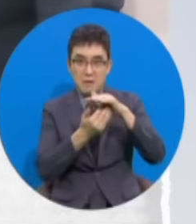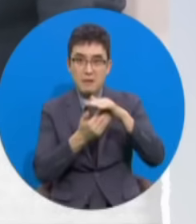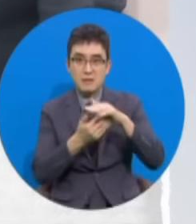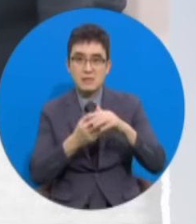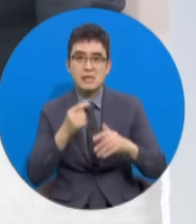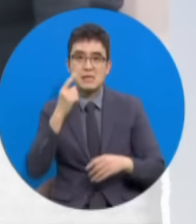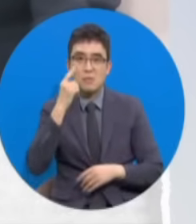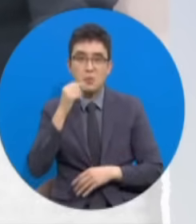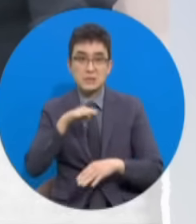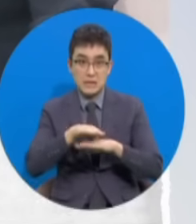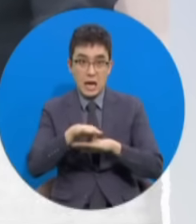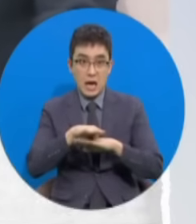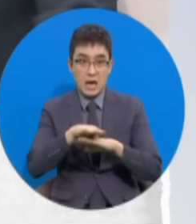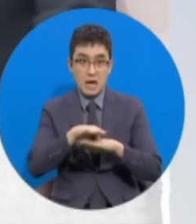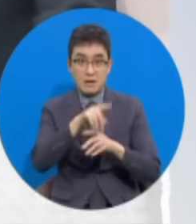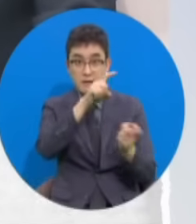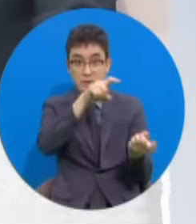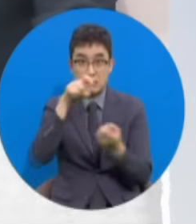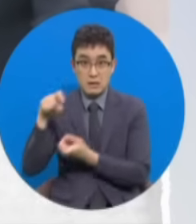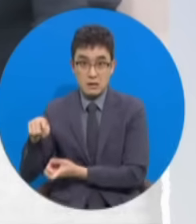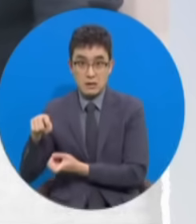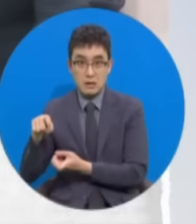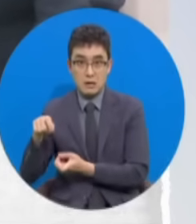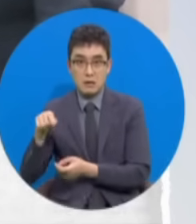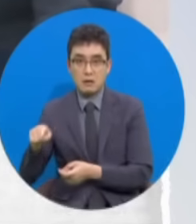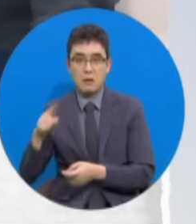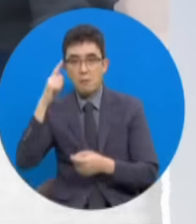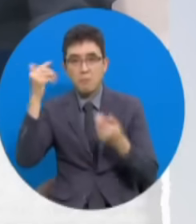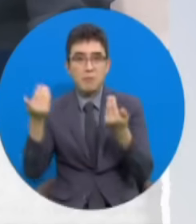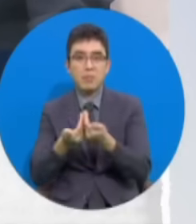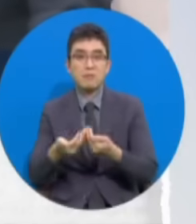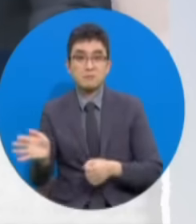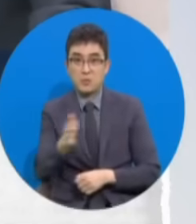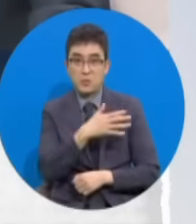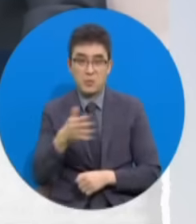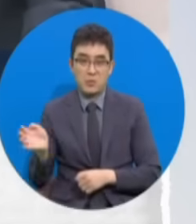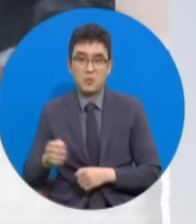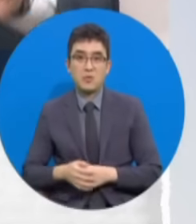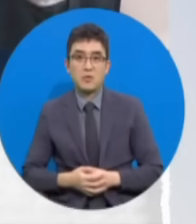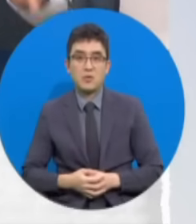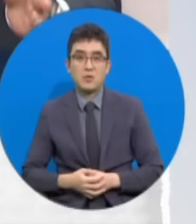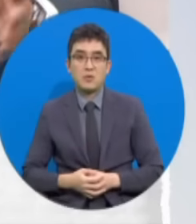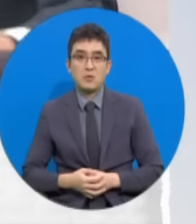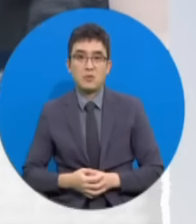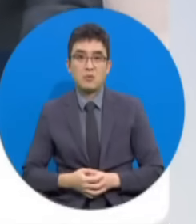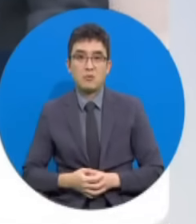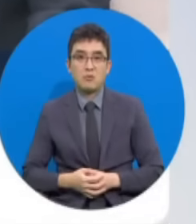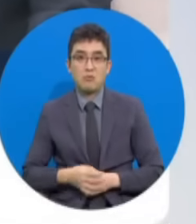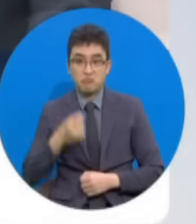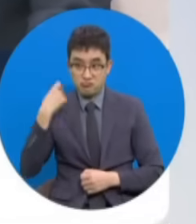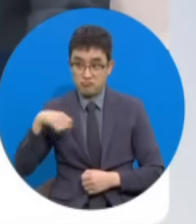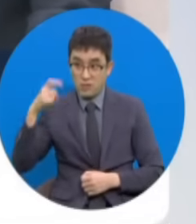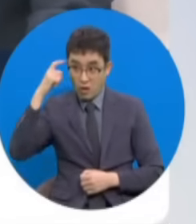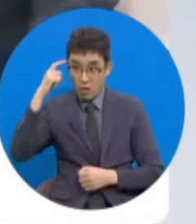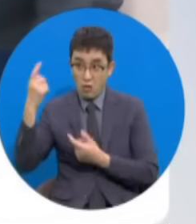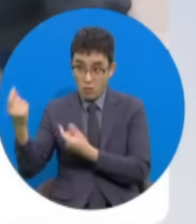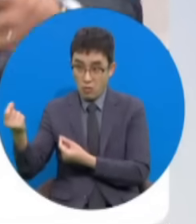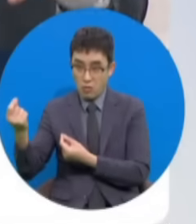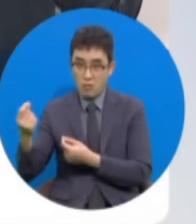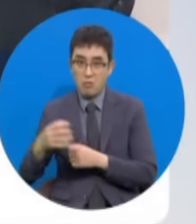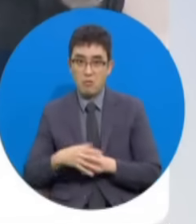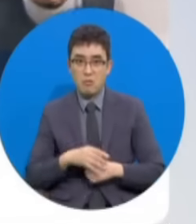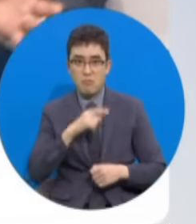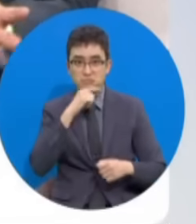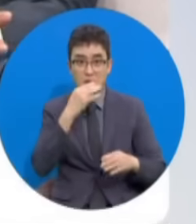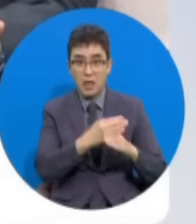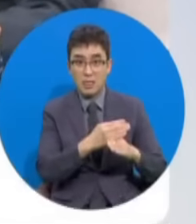예. 일본 차를 사는데 대해서 어느 누구도 그에 대한 반대하지 않는다. 만약 중국의 생각이 그렇다면